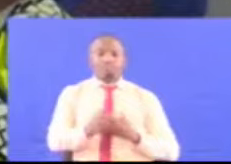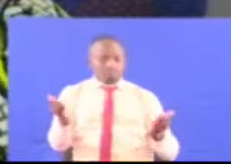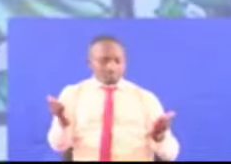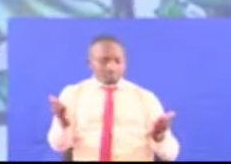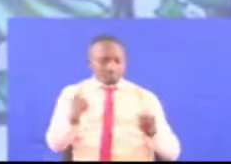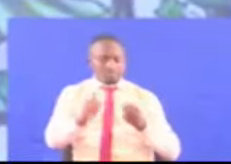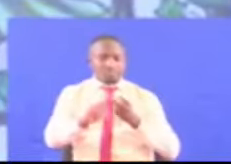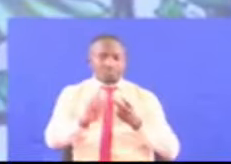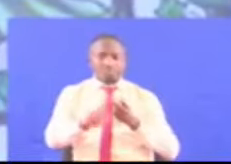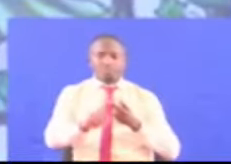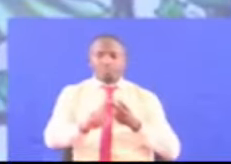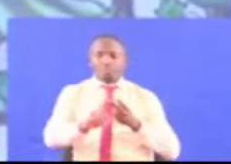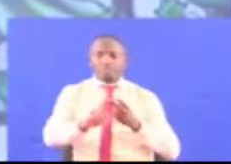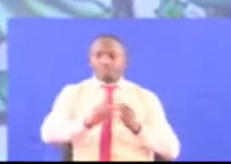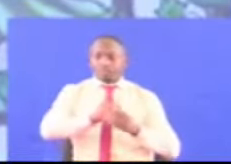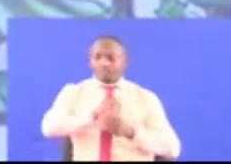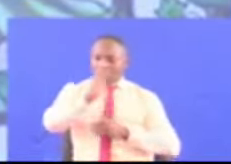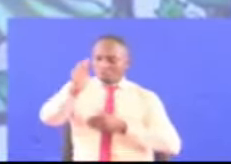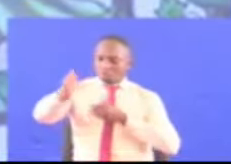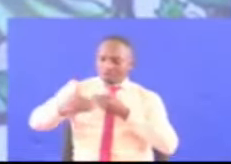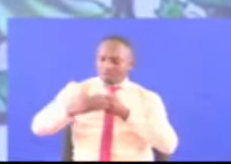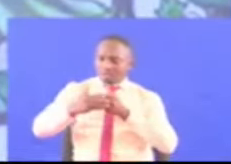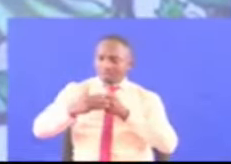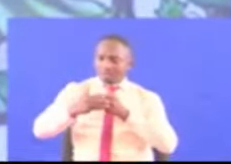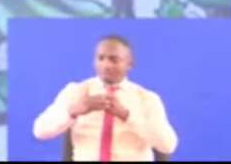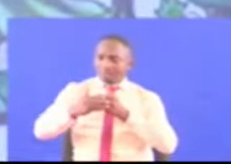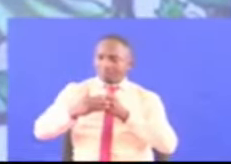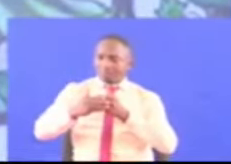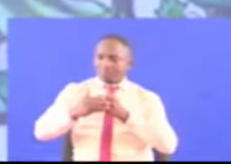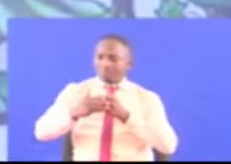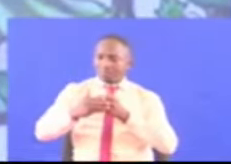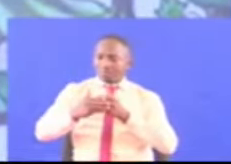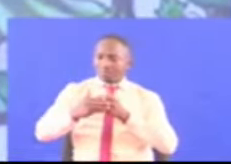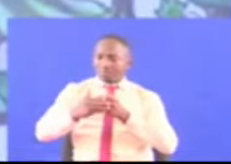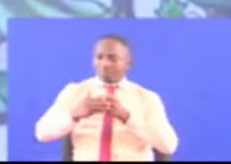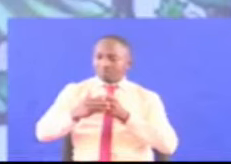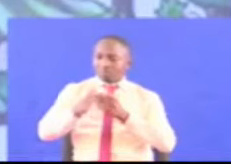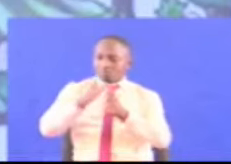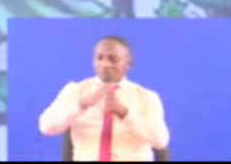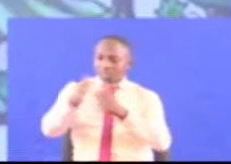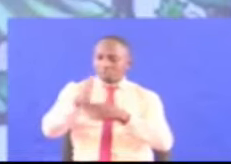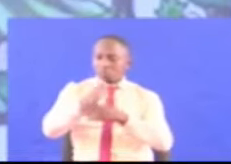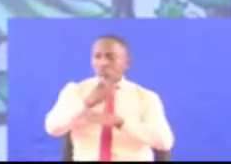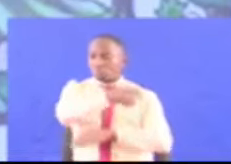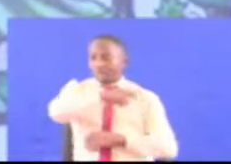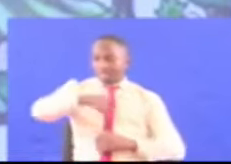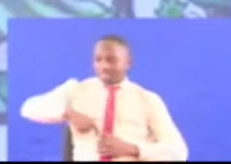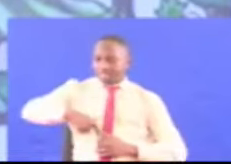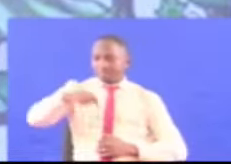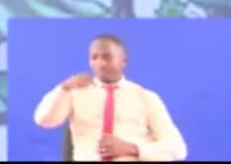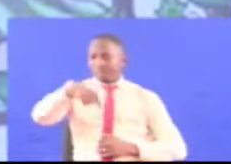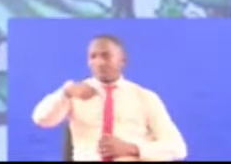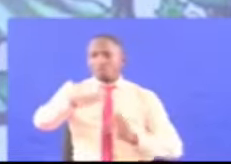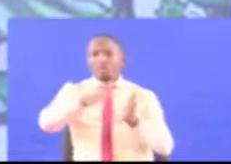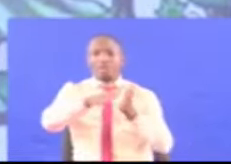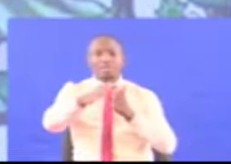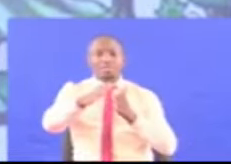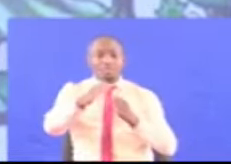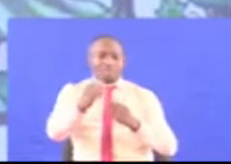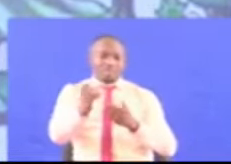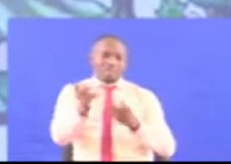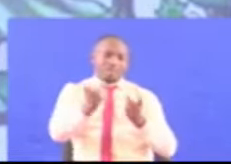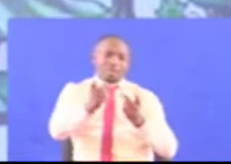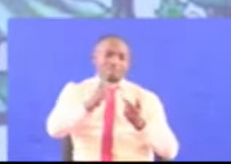hivyo nitamrejea Mheshimiwa Rais baadaye kidogo. Leo nitaeleza habari hizi kwa